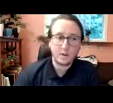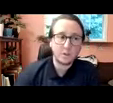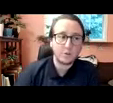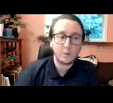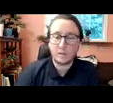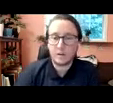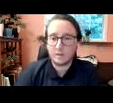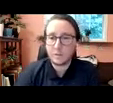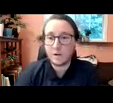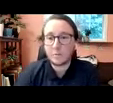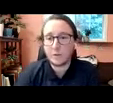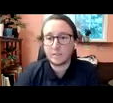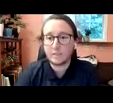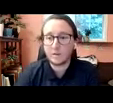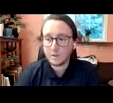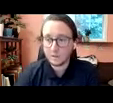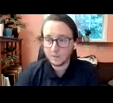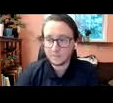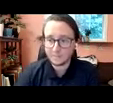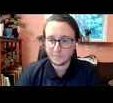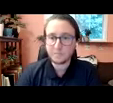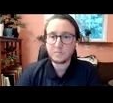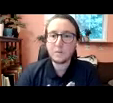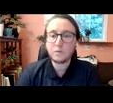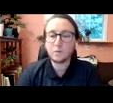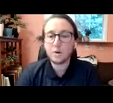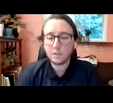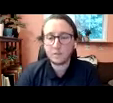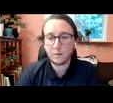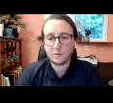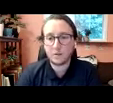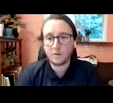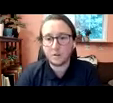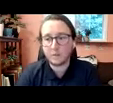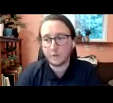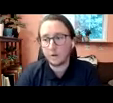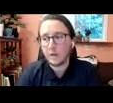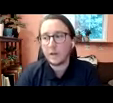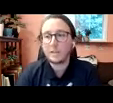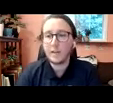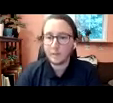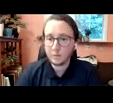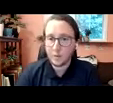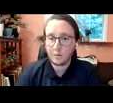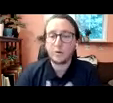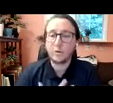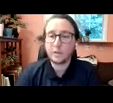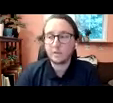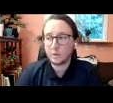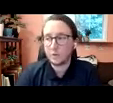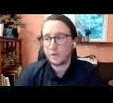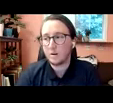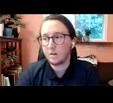d'accès a été illustré sur l'histoire de deux participants. La première, c'est celle de Knox,